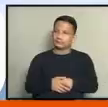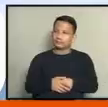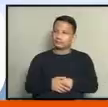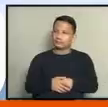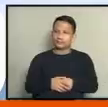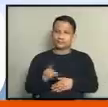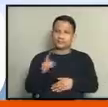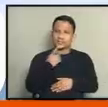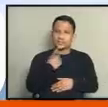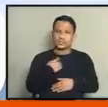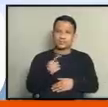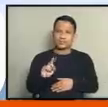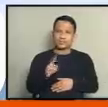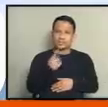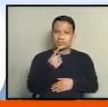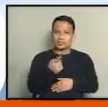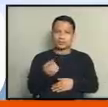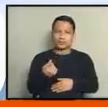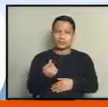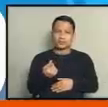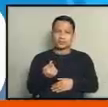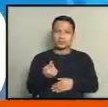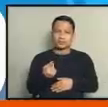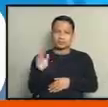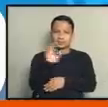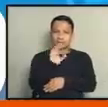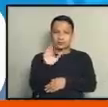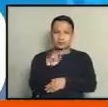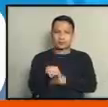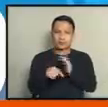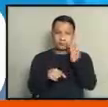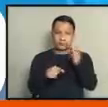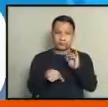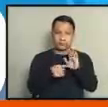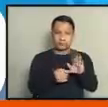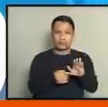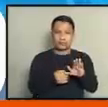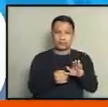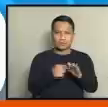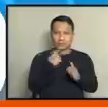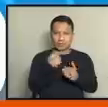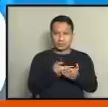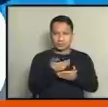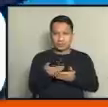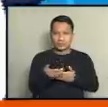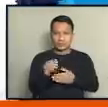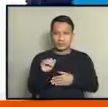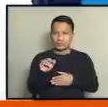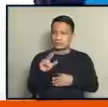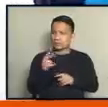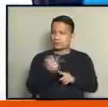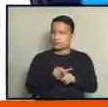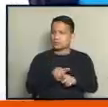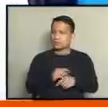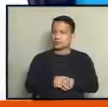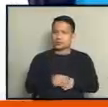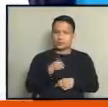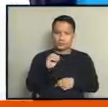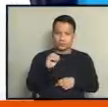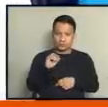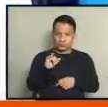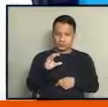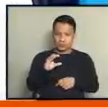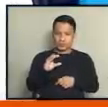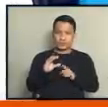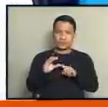eh. Anong sabi nung dating ng Pasko? Bakit kayo hindi binigyan ng 13 month? Sabi kasi po ni OIC